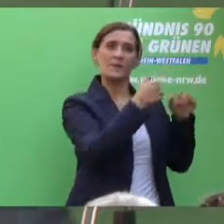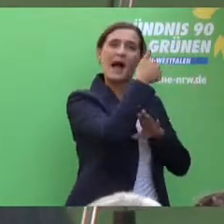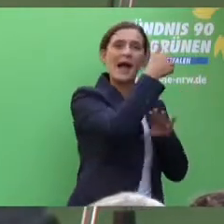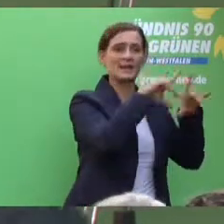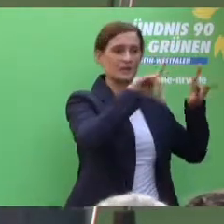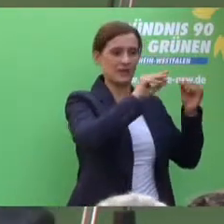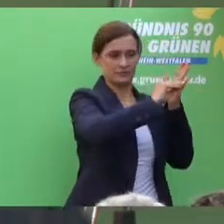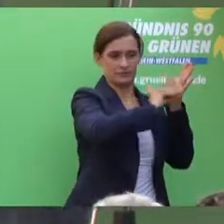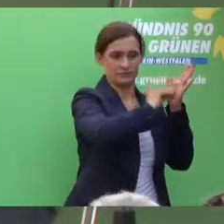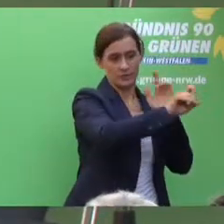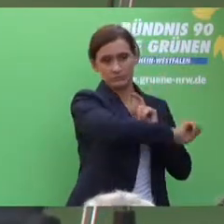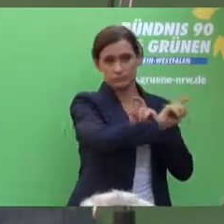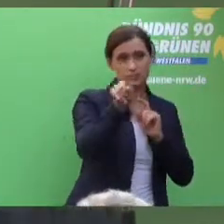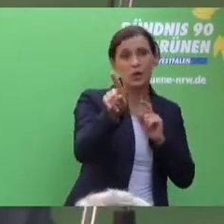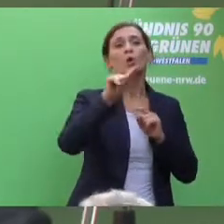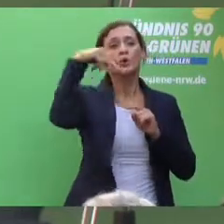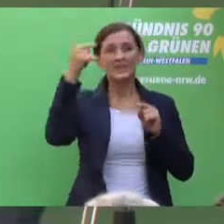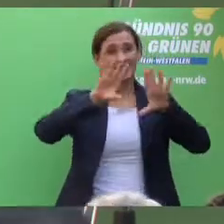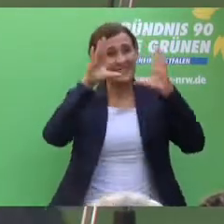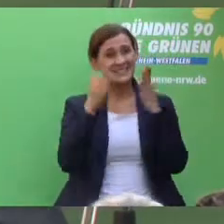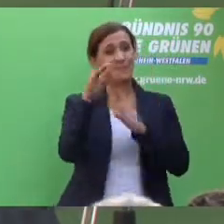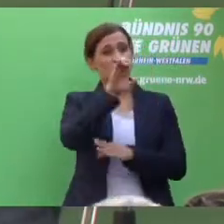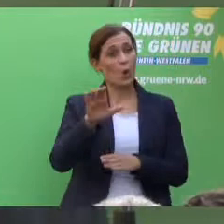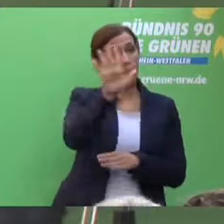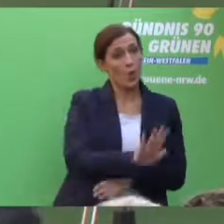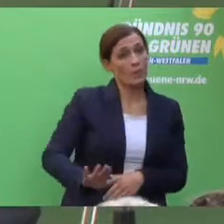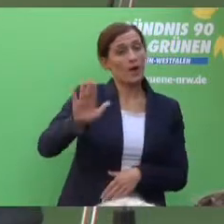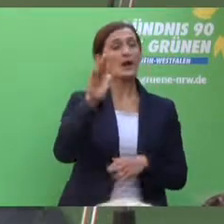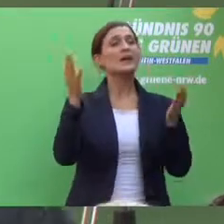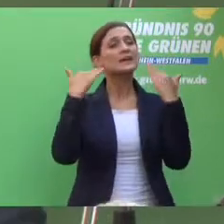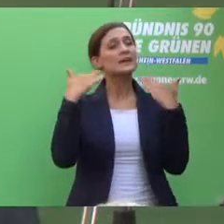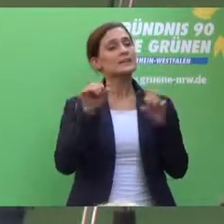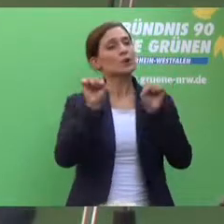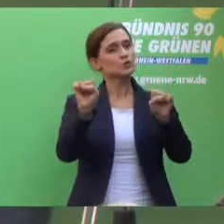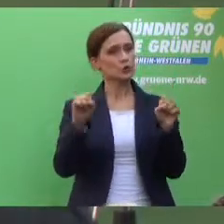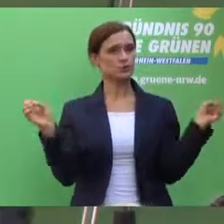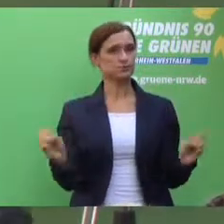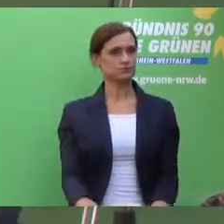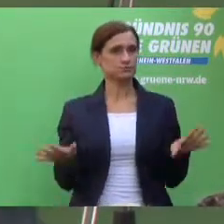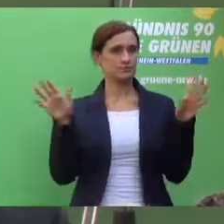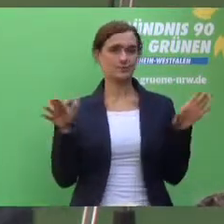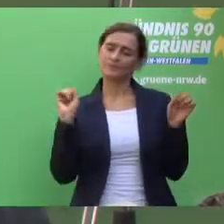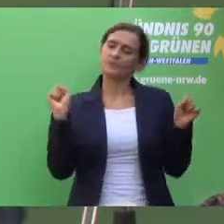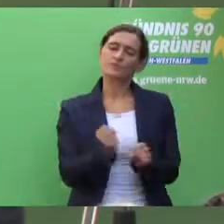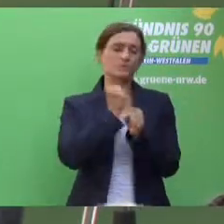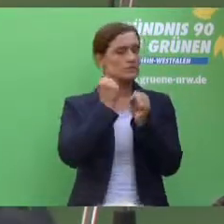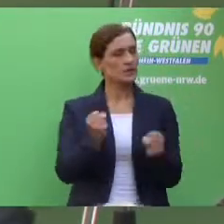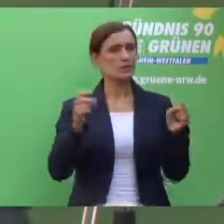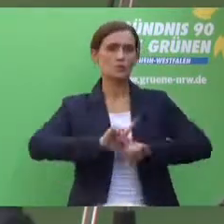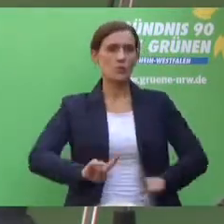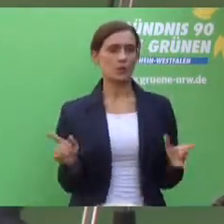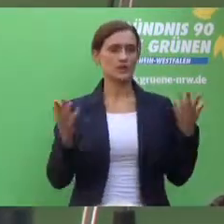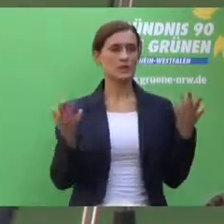führt, dass in ganz Europa der Klimaschutz im Verkehr flachfällt. Das geht nicht. Ich finde, wir müssen aufhören,